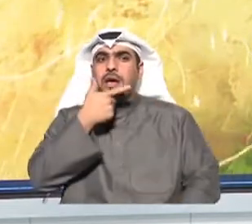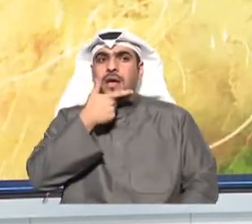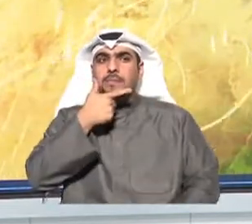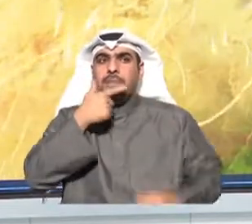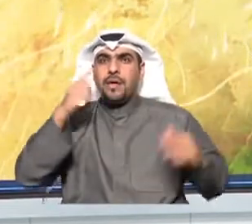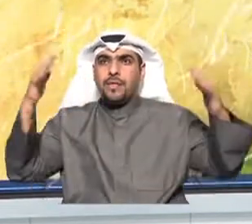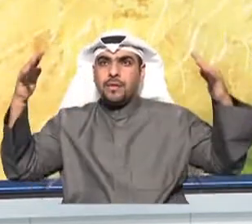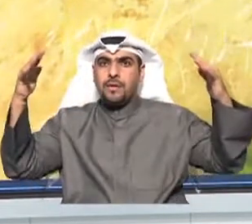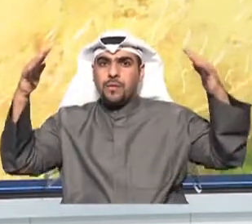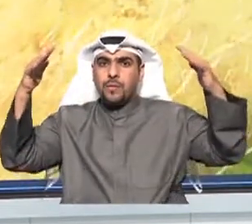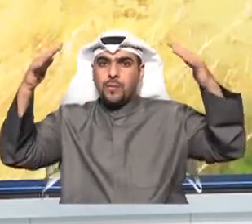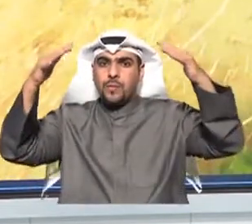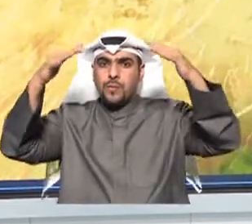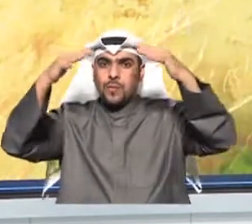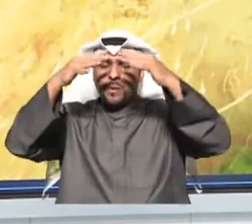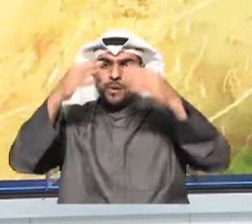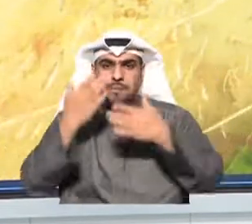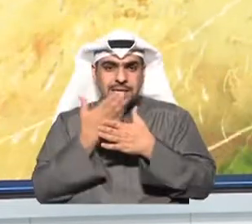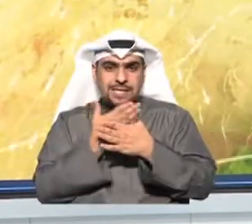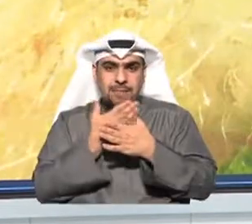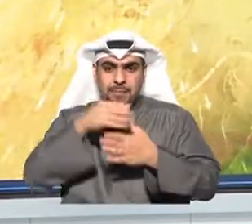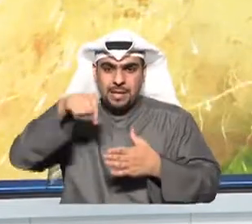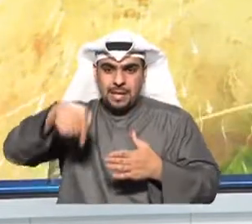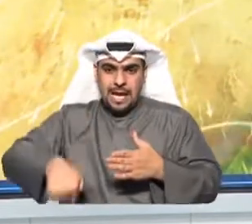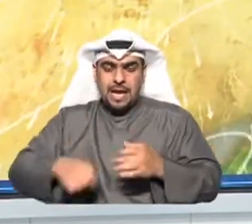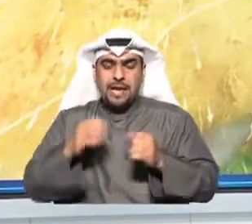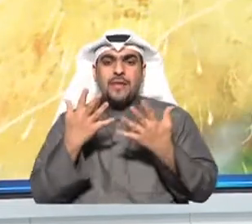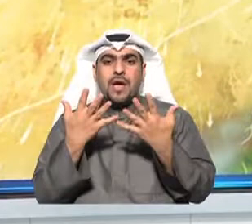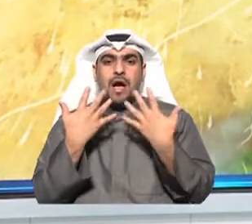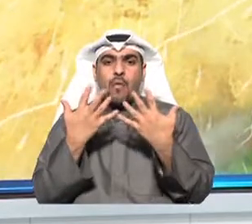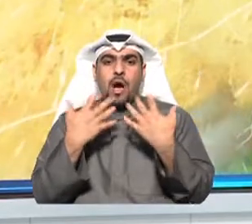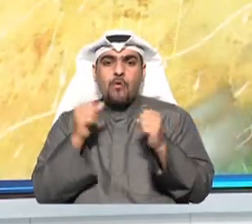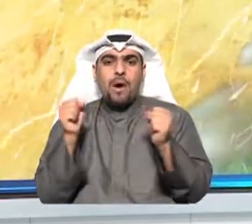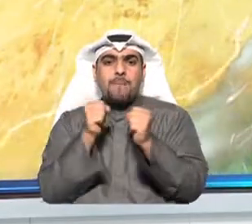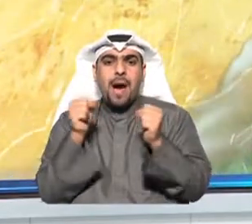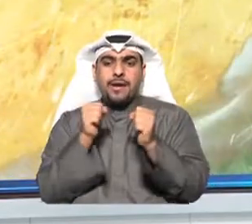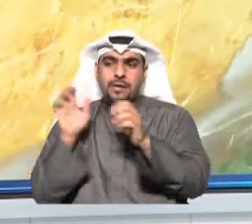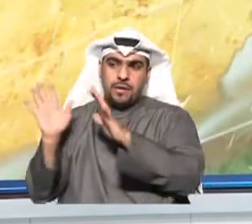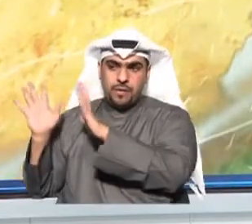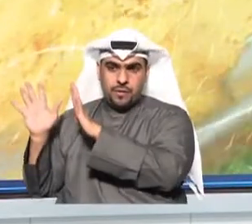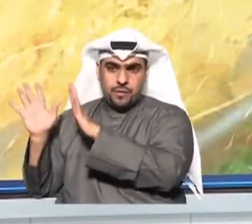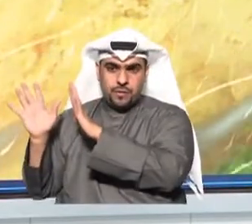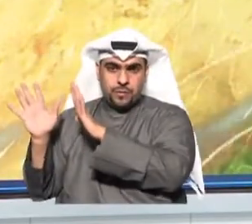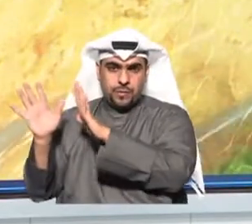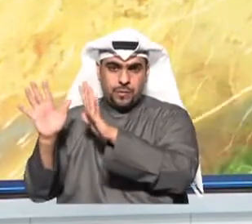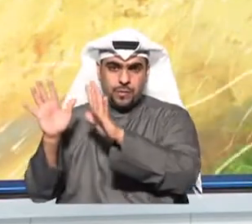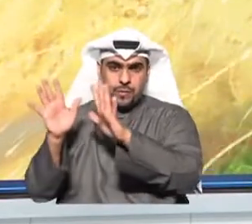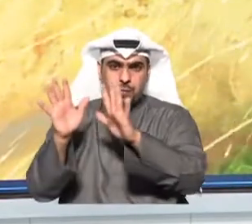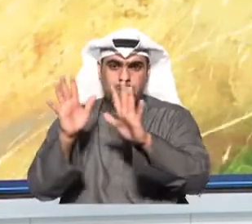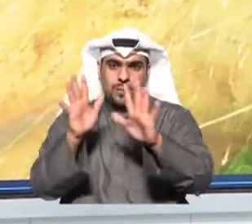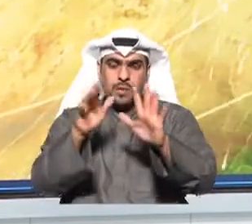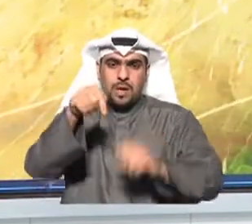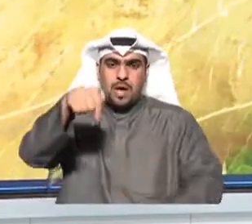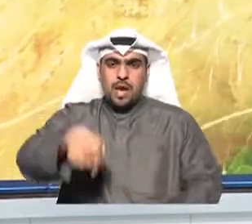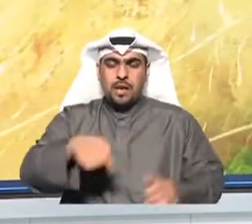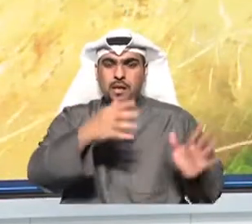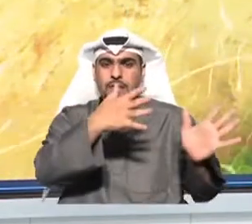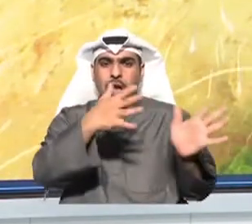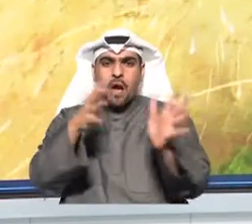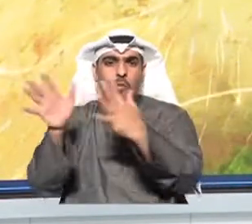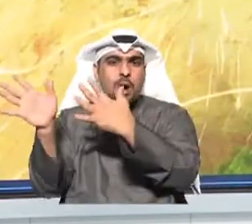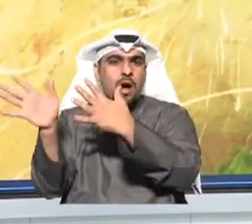علينا، وأيضا تعمق منخفض جوي في طبقات الجو العليا مع أدى إلى نشاط في الرياح الجنوبية